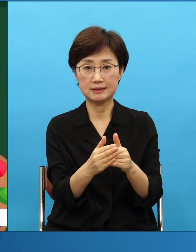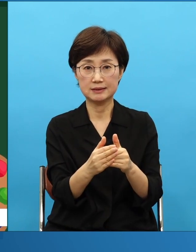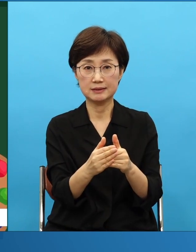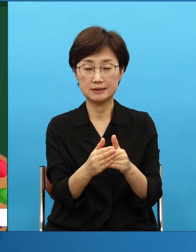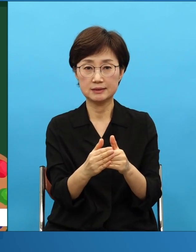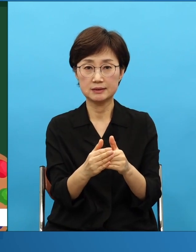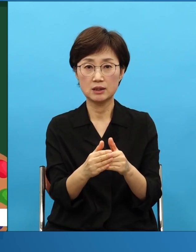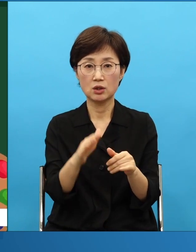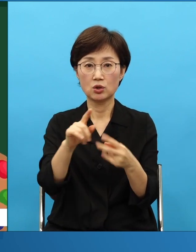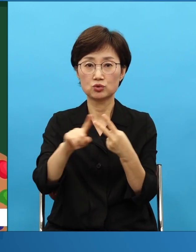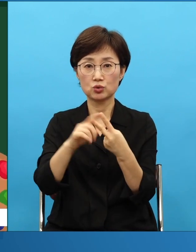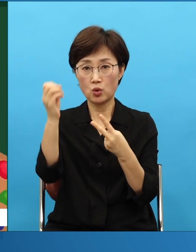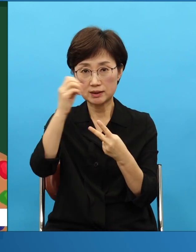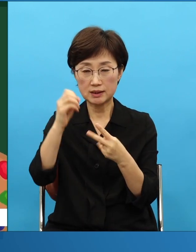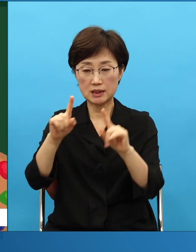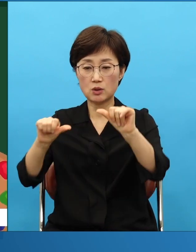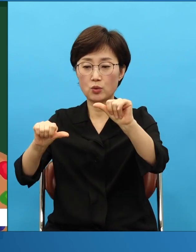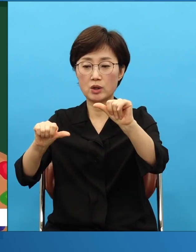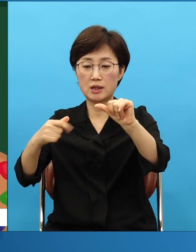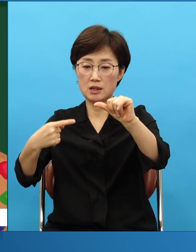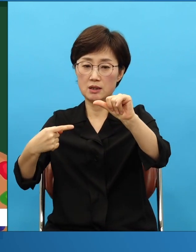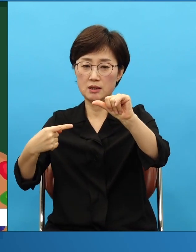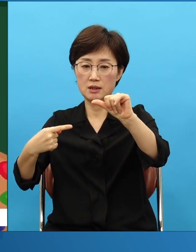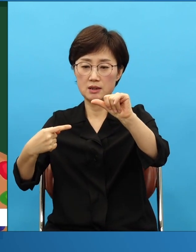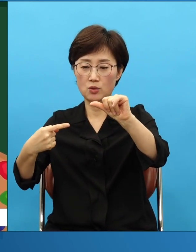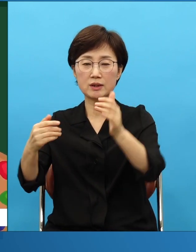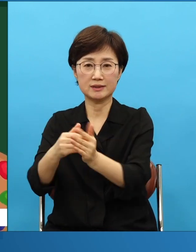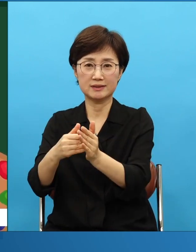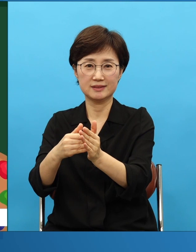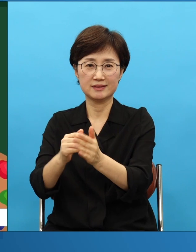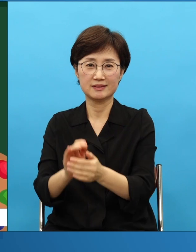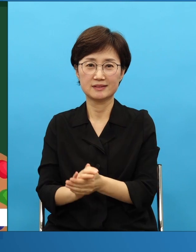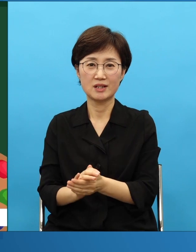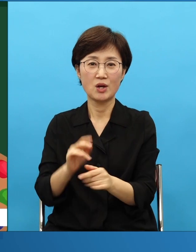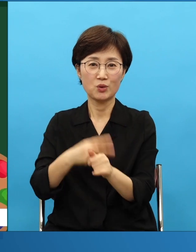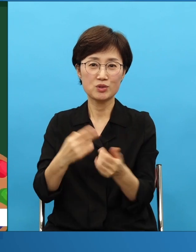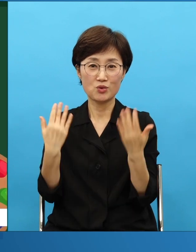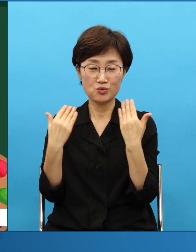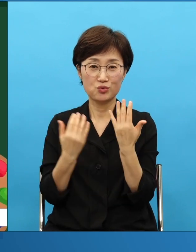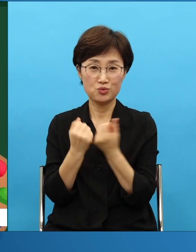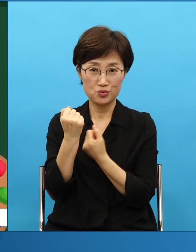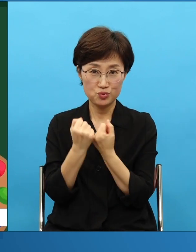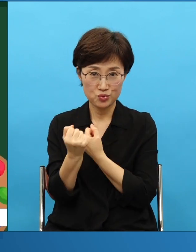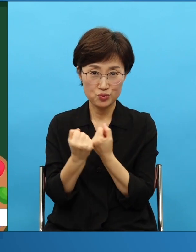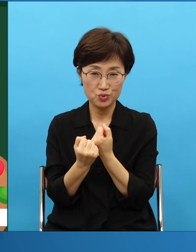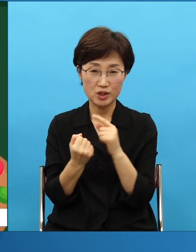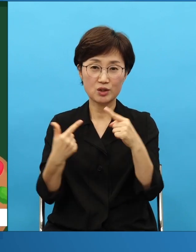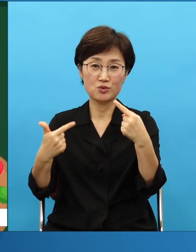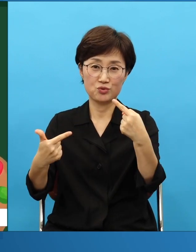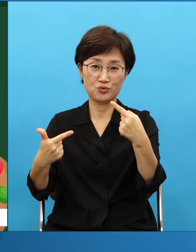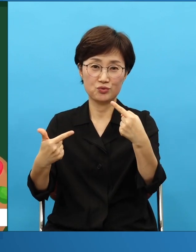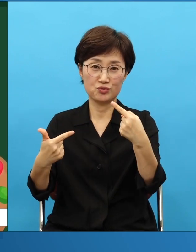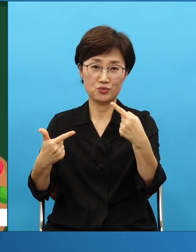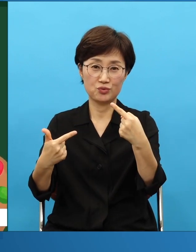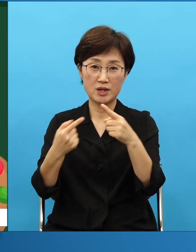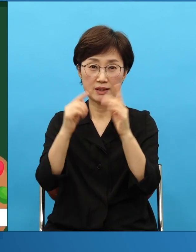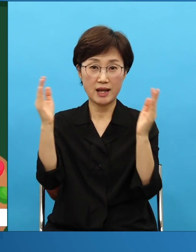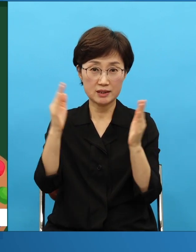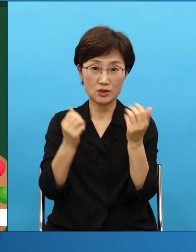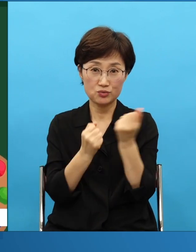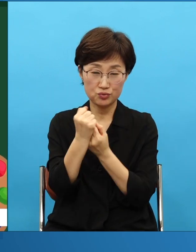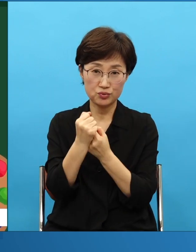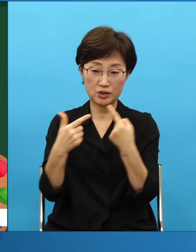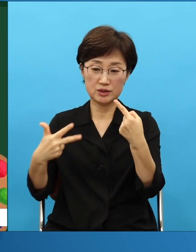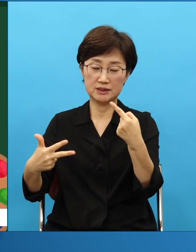수련회는 1월 5일, 현직 교사 수련회는 1월 6일, 세계 대학 수련회는 1월 7일